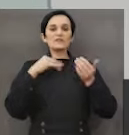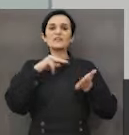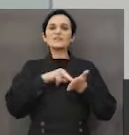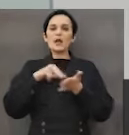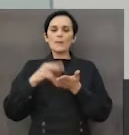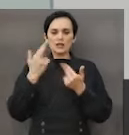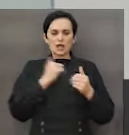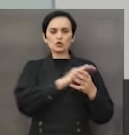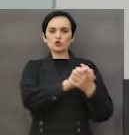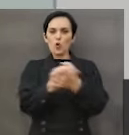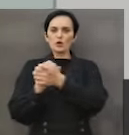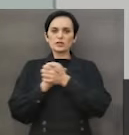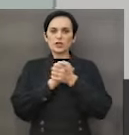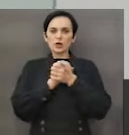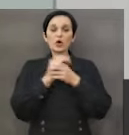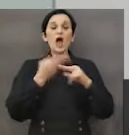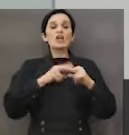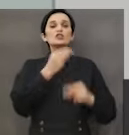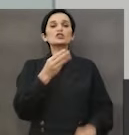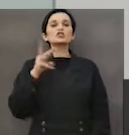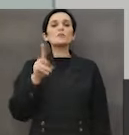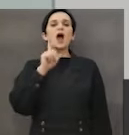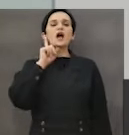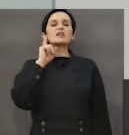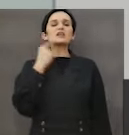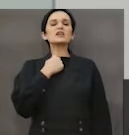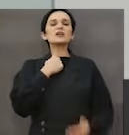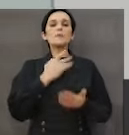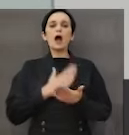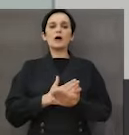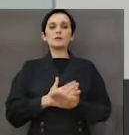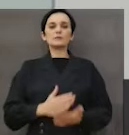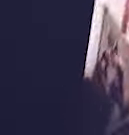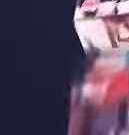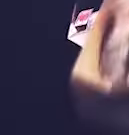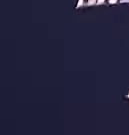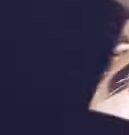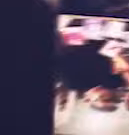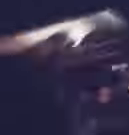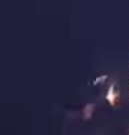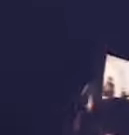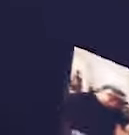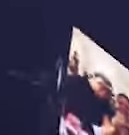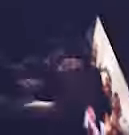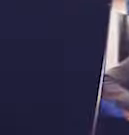პატივისცემა, დაფასება და სოლიდარობა. ეს შეშიმო ახალგაზრდების ხმა.